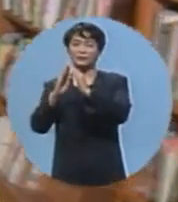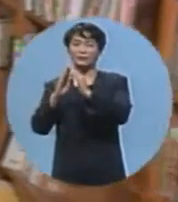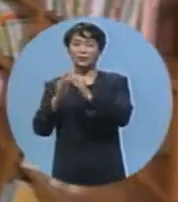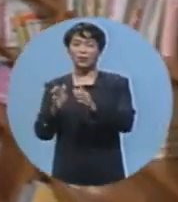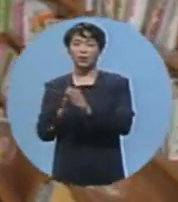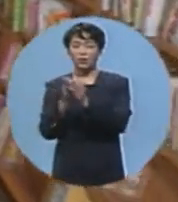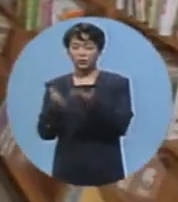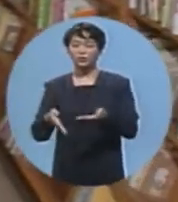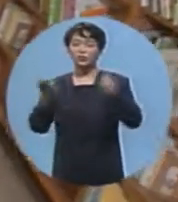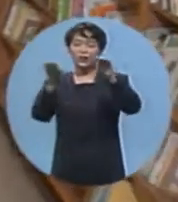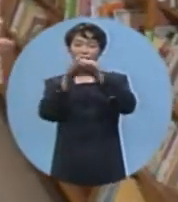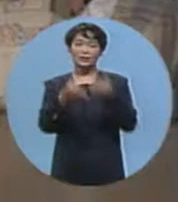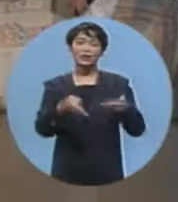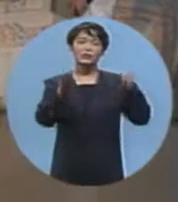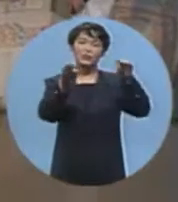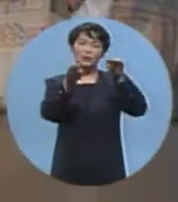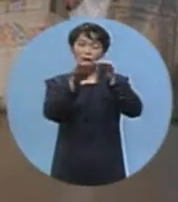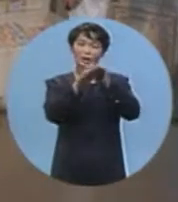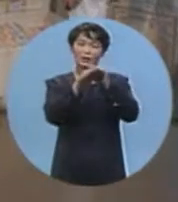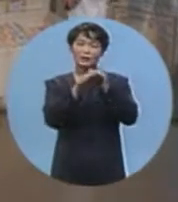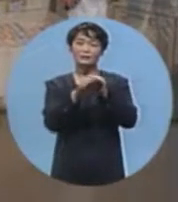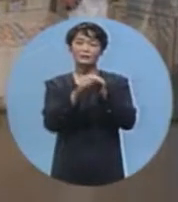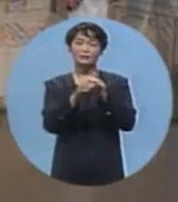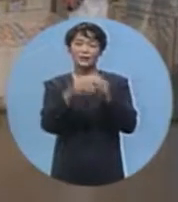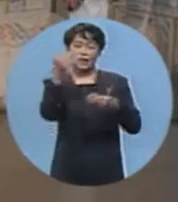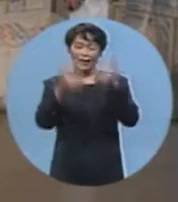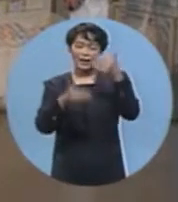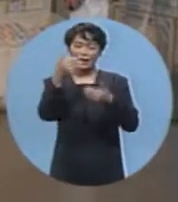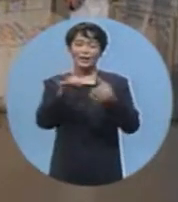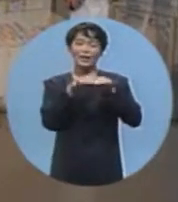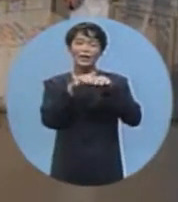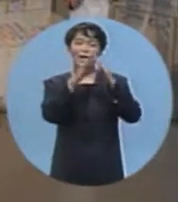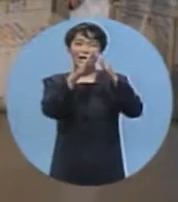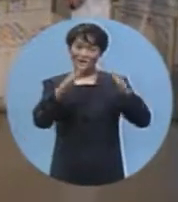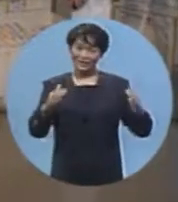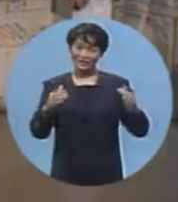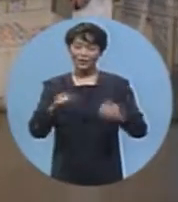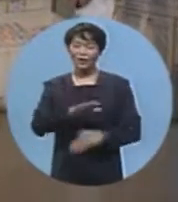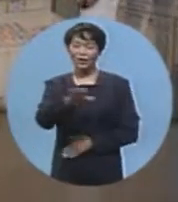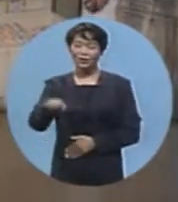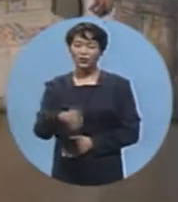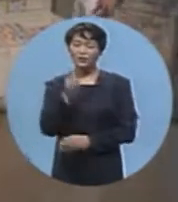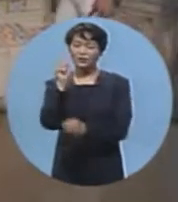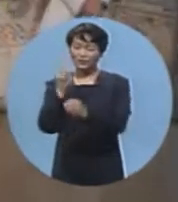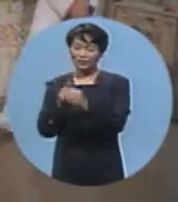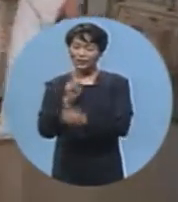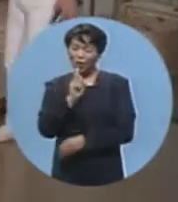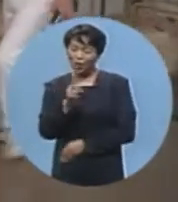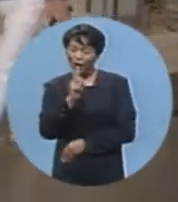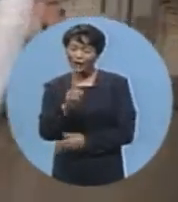を読んだり借りたりするだけじゃないんですよ。映画会や幼児のためのお話の会があります。